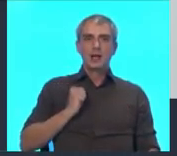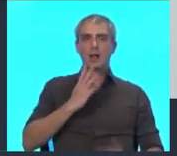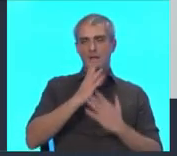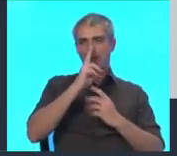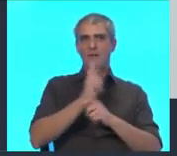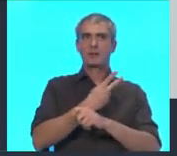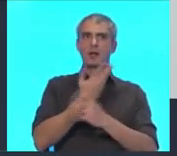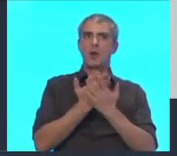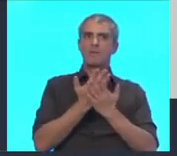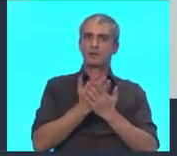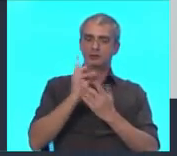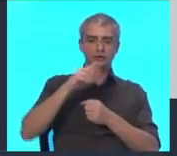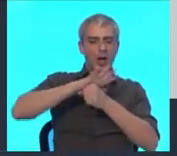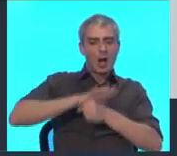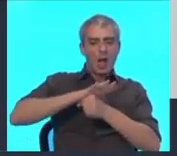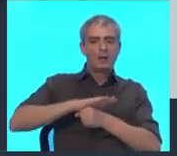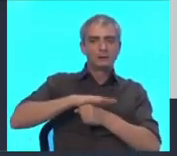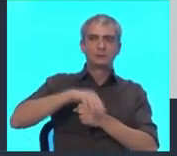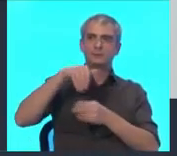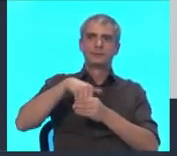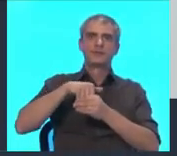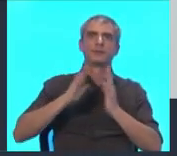לעובדה שיש לחצים פנימיים גדולים